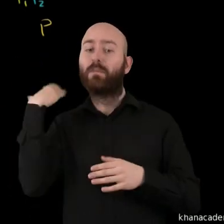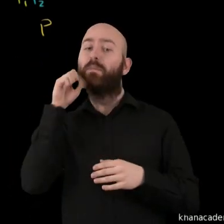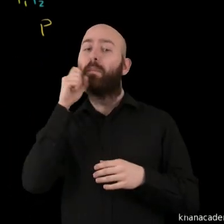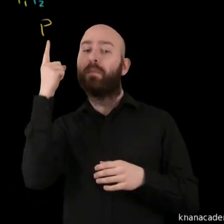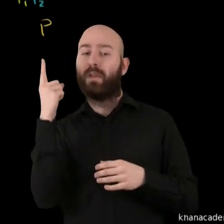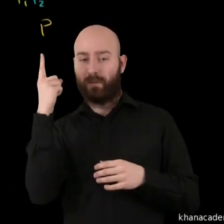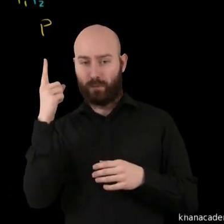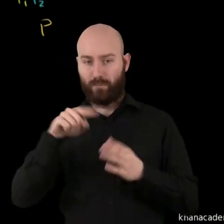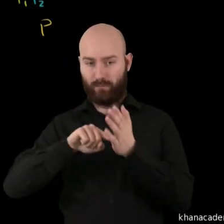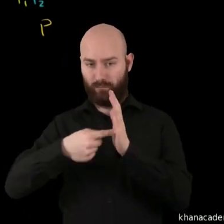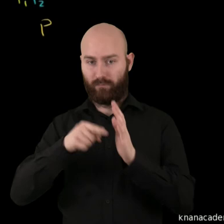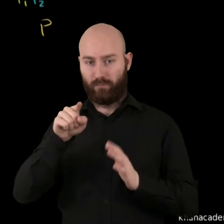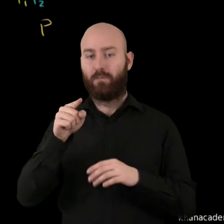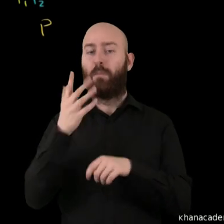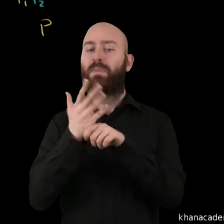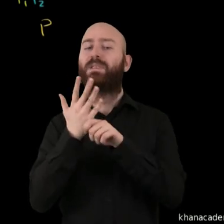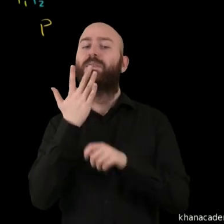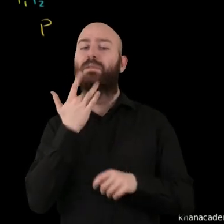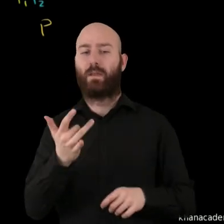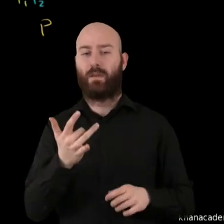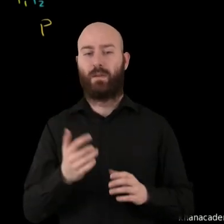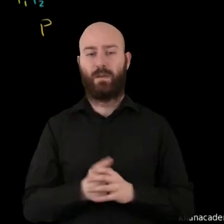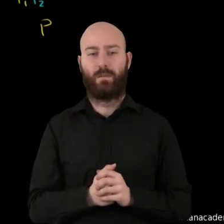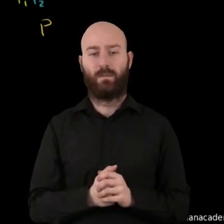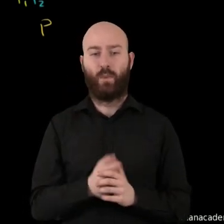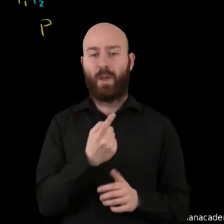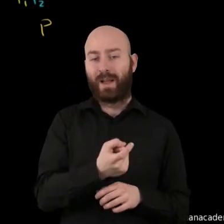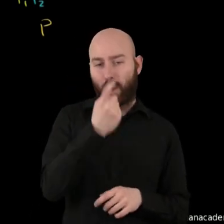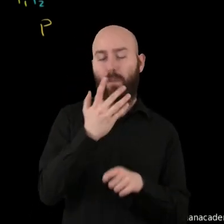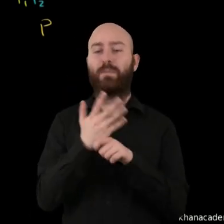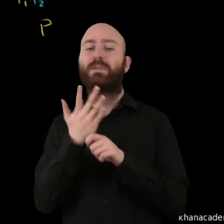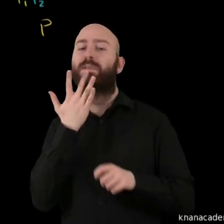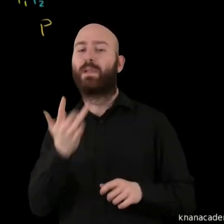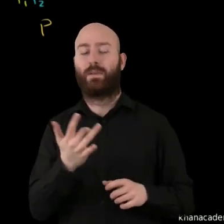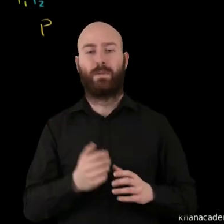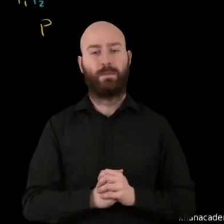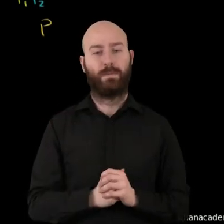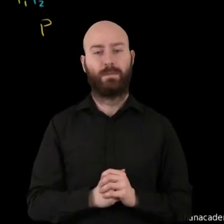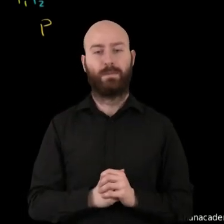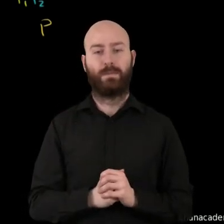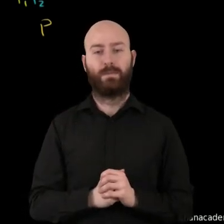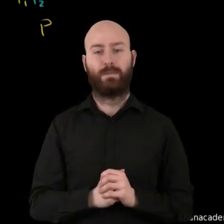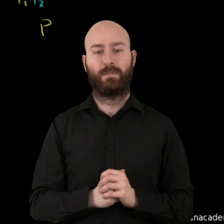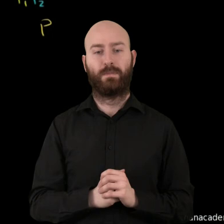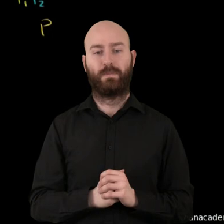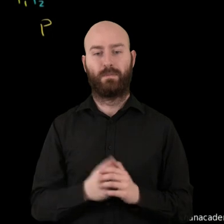pierwszą, czyli przez 50 centów za funt. 50 centów za funt.